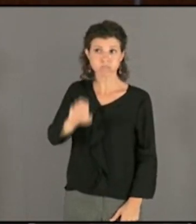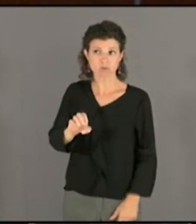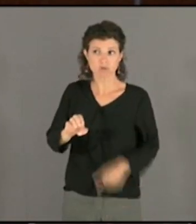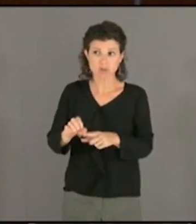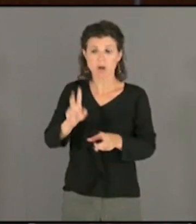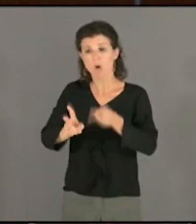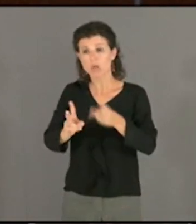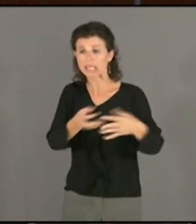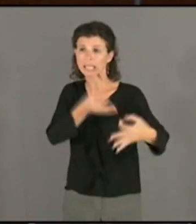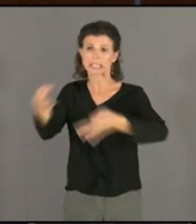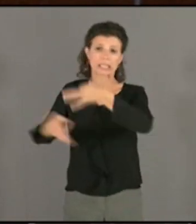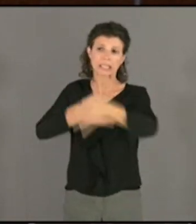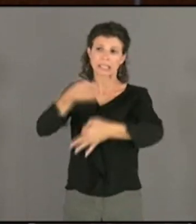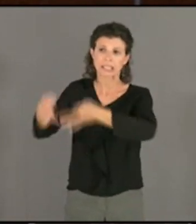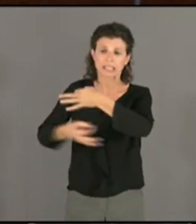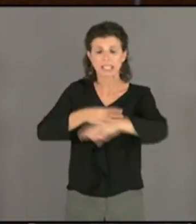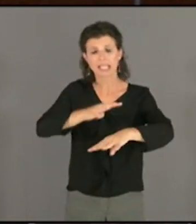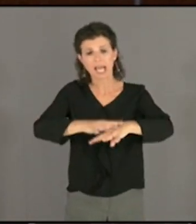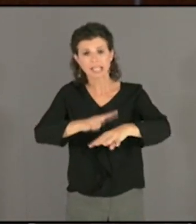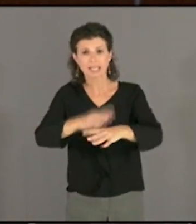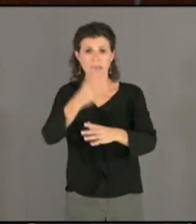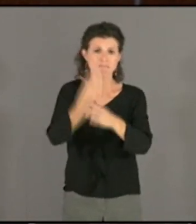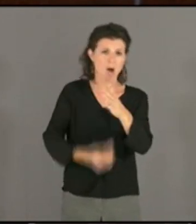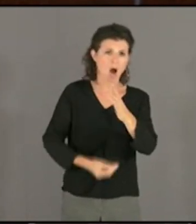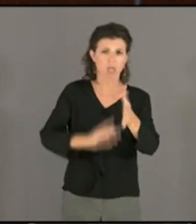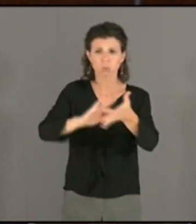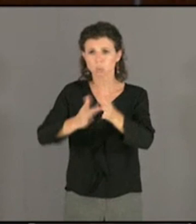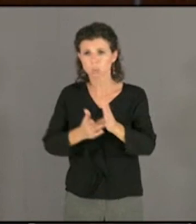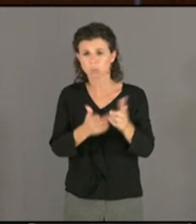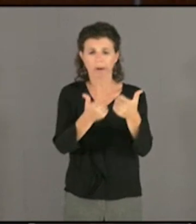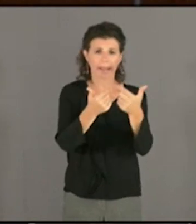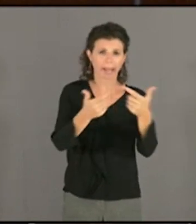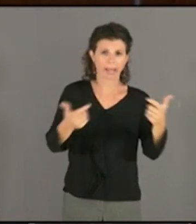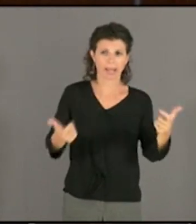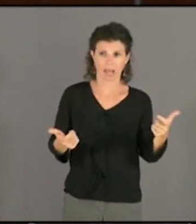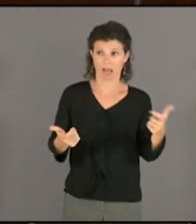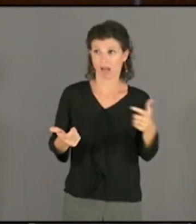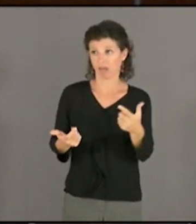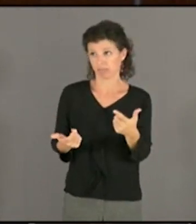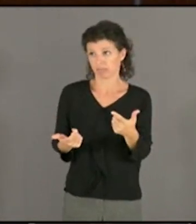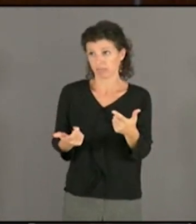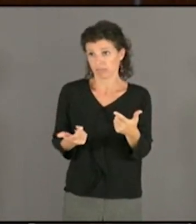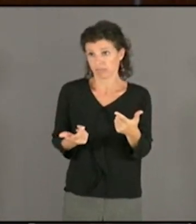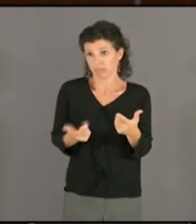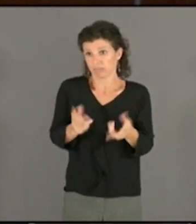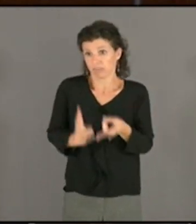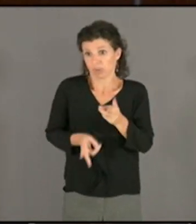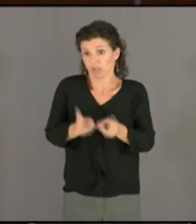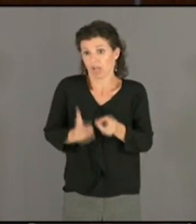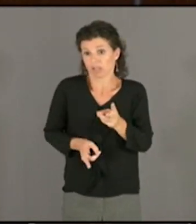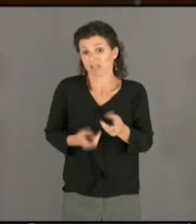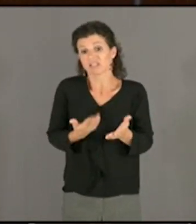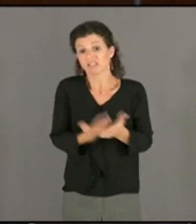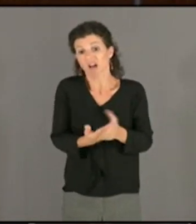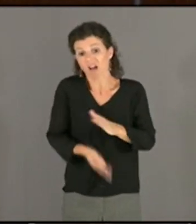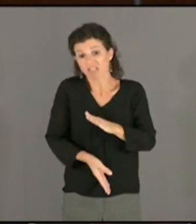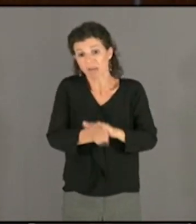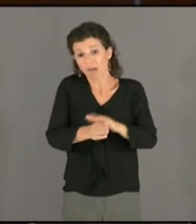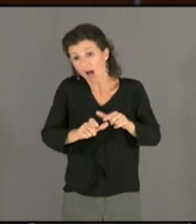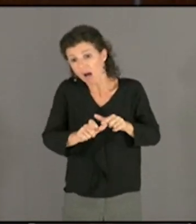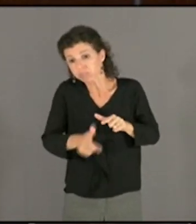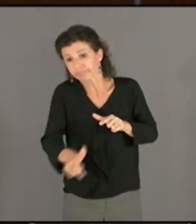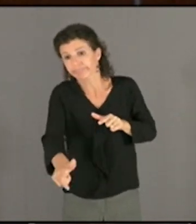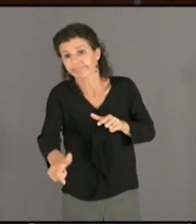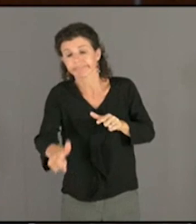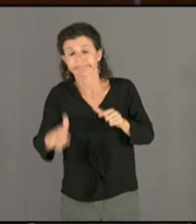de tout, ça serait la raison d'un mal-être et donc d'un début d'explication de délinquance. Je lui ai dit, vous